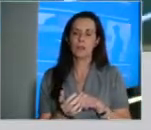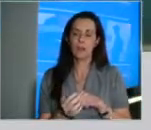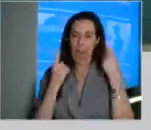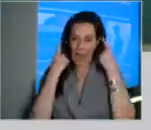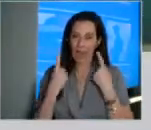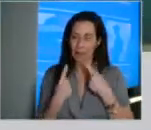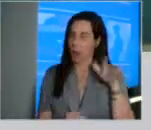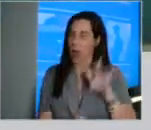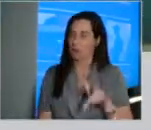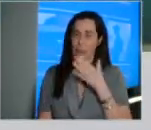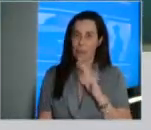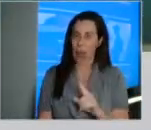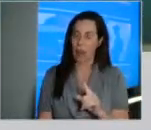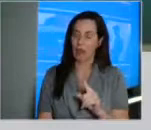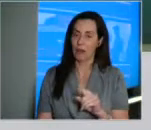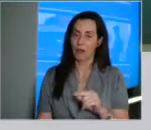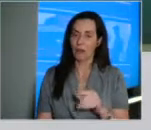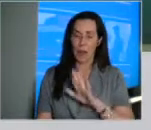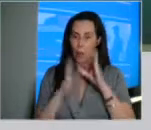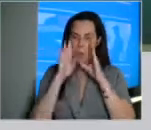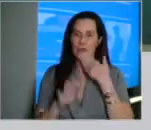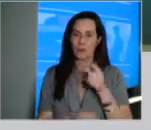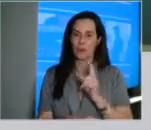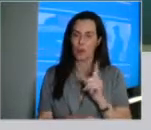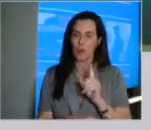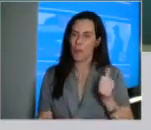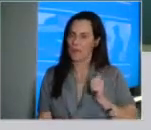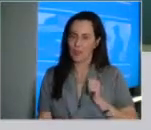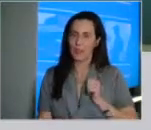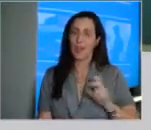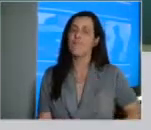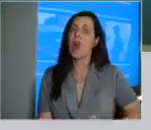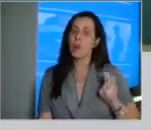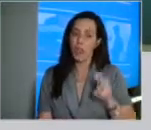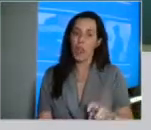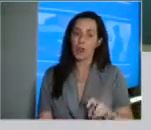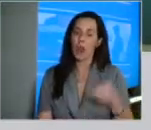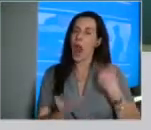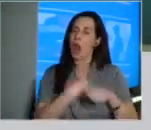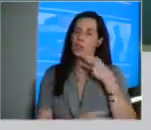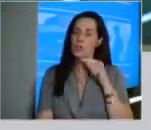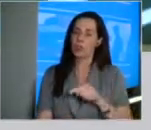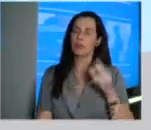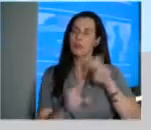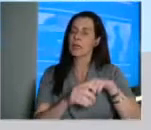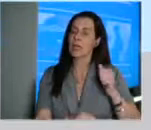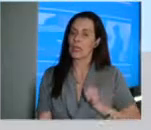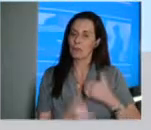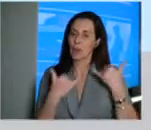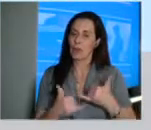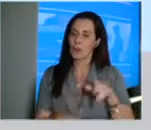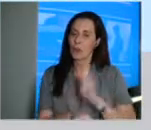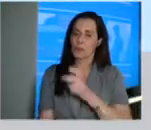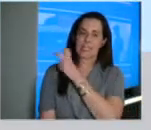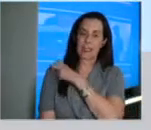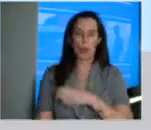חרדים אנטי-ציונים. הם לא מאמינים בישראל, ובטח שלא בצבא, והנכד שלהם עלה לארץ והתגייס, והיום הוא בקורס